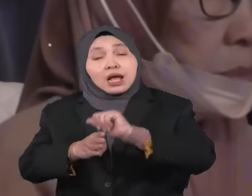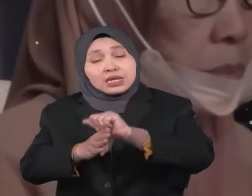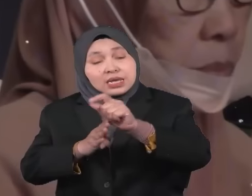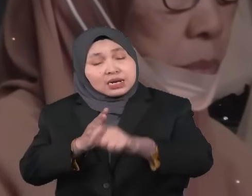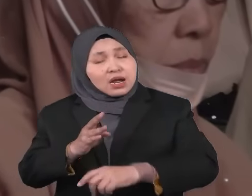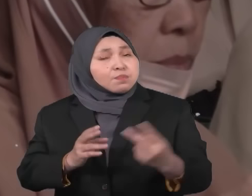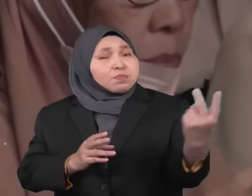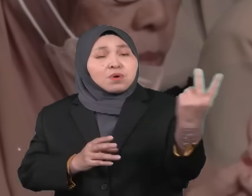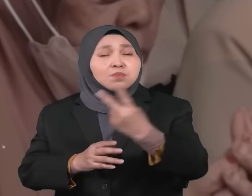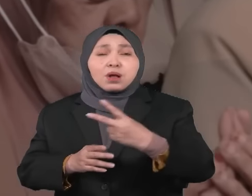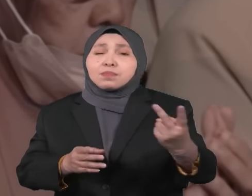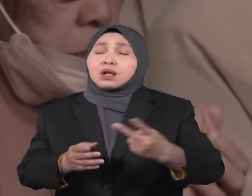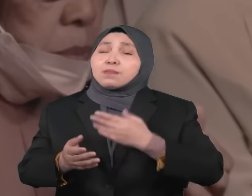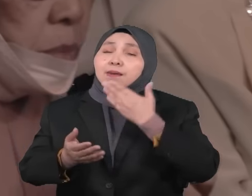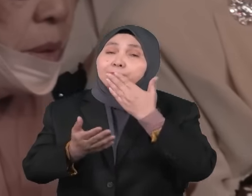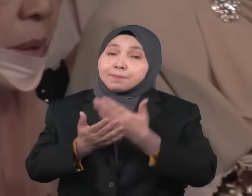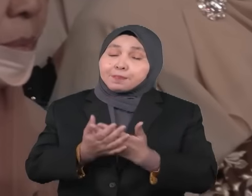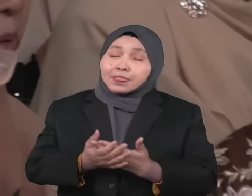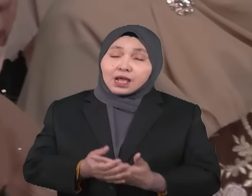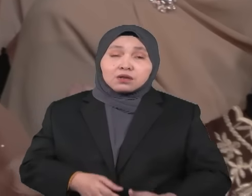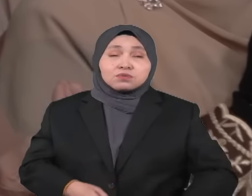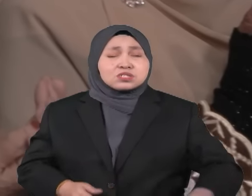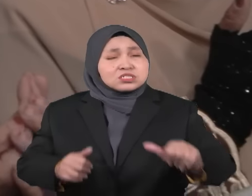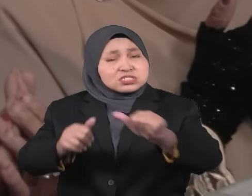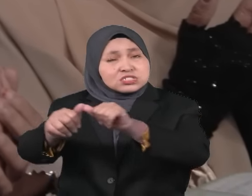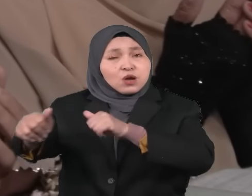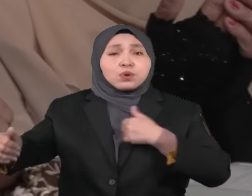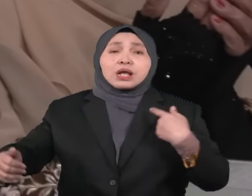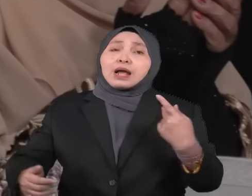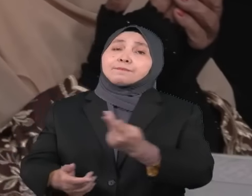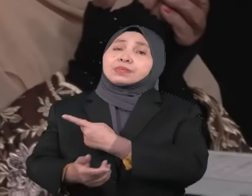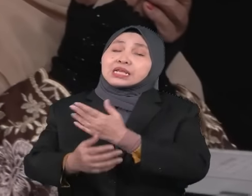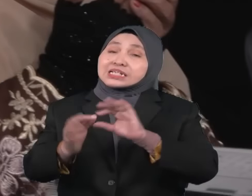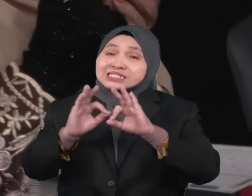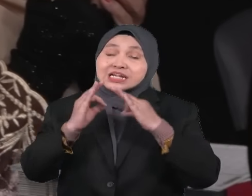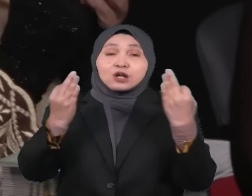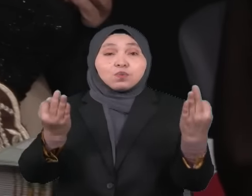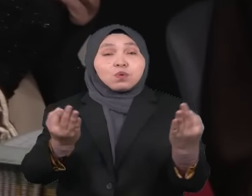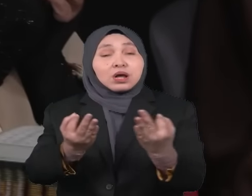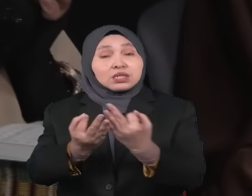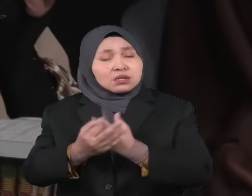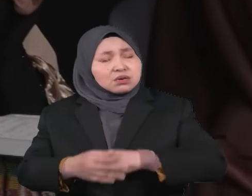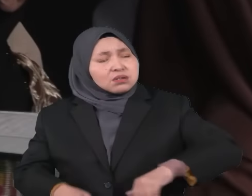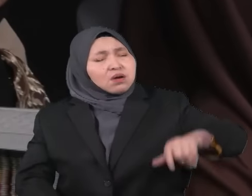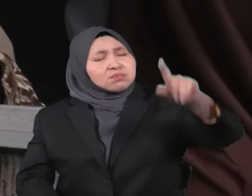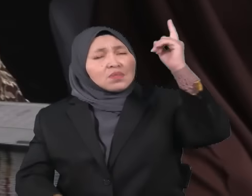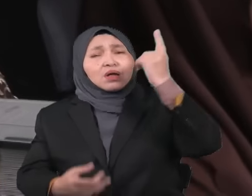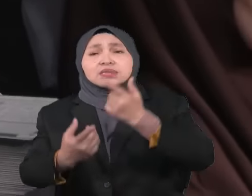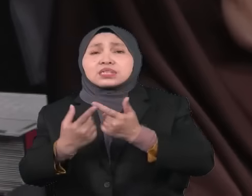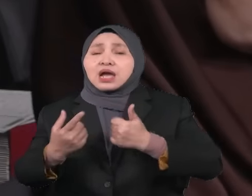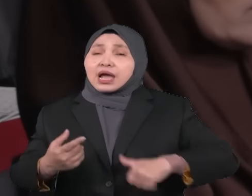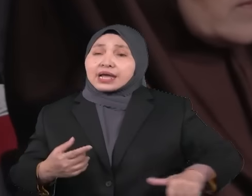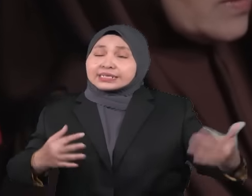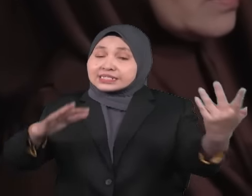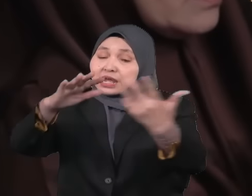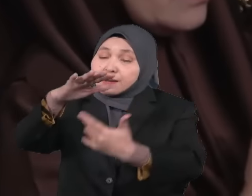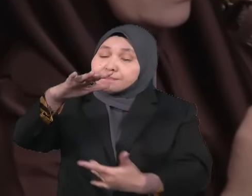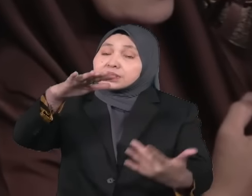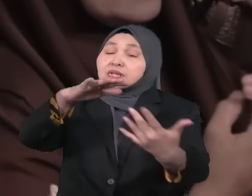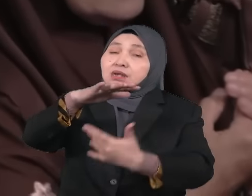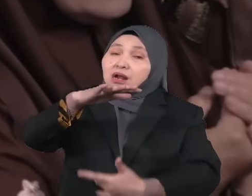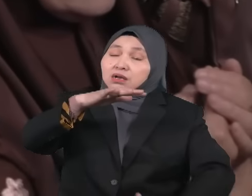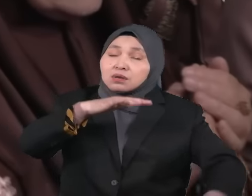kedua-duanya hasanah ya Allah. Jauhkan kami sekeluarga ya Allah daripada api neraka-Mu